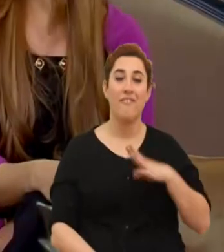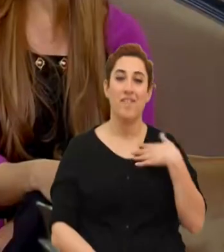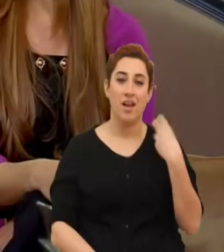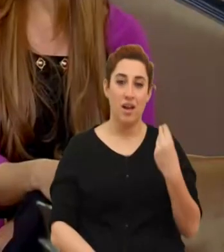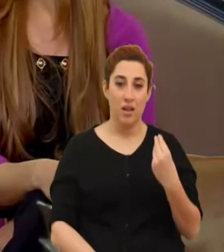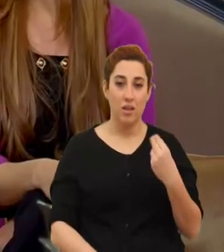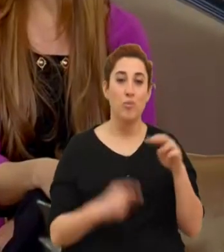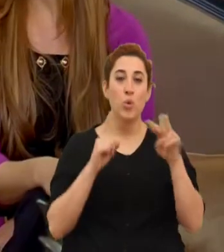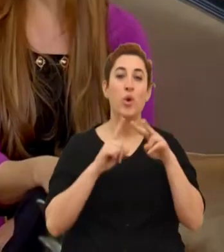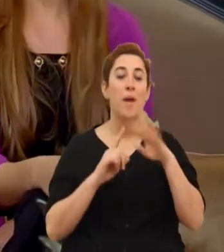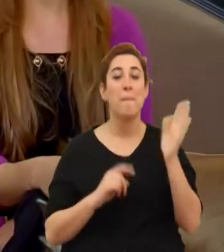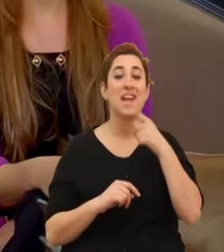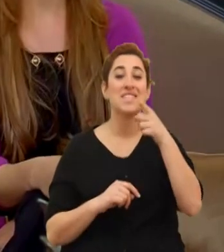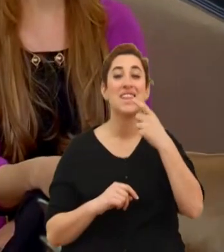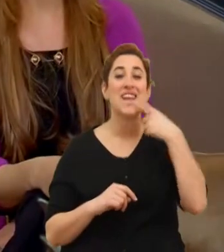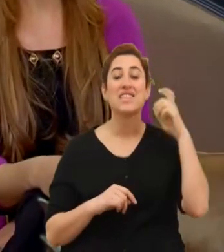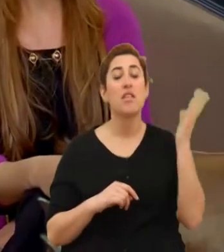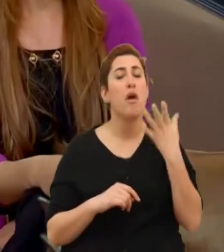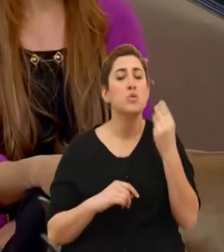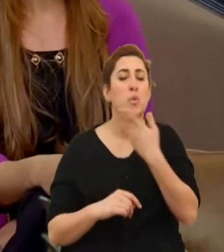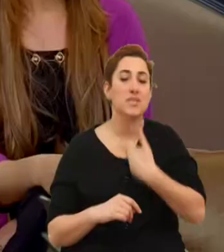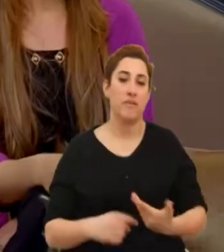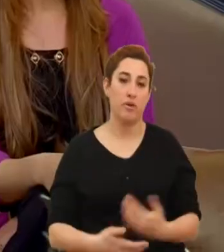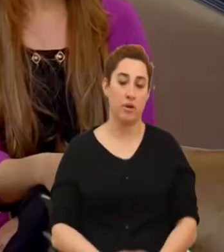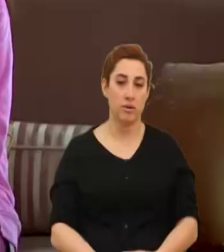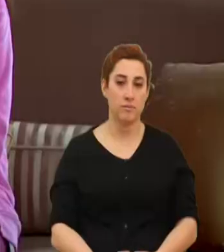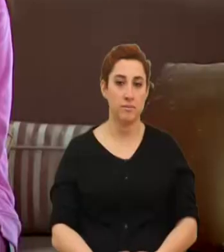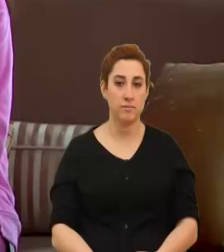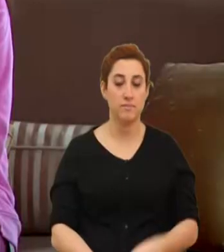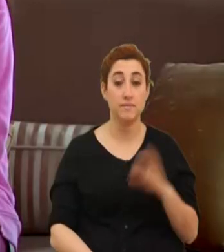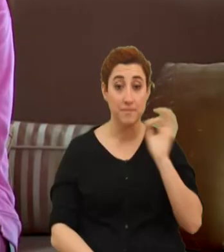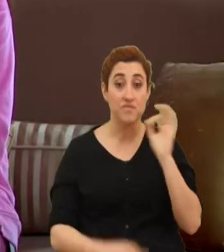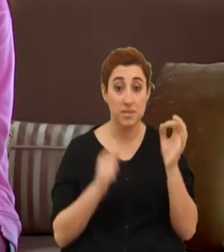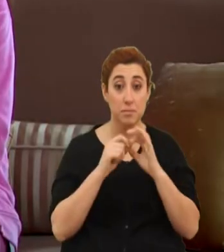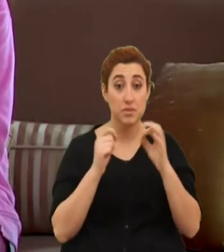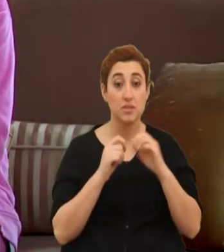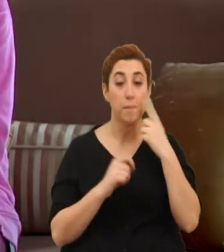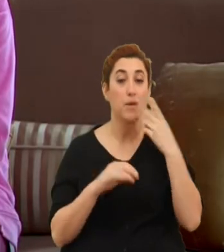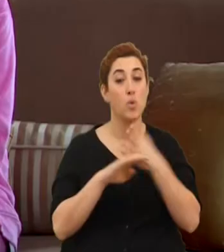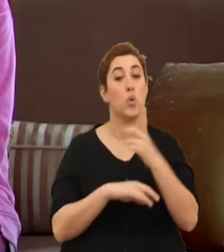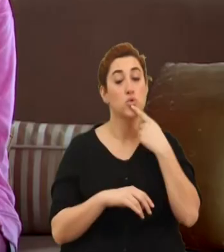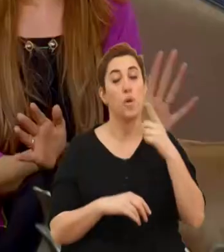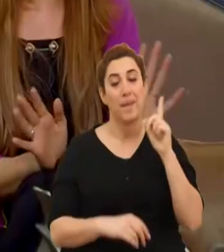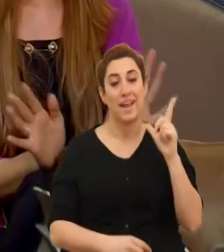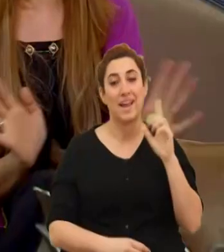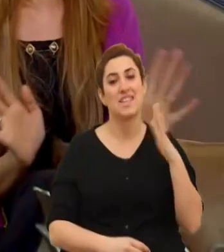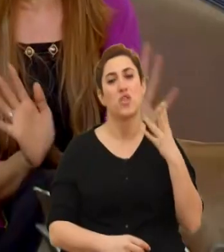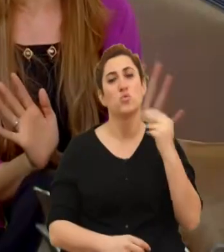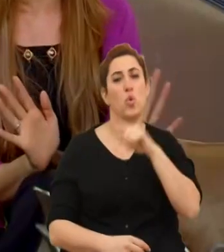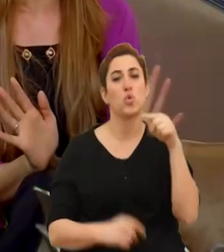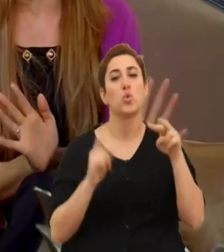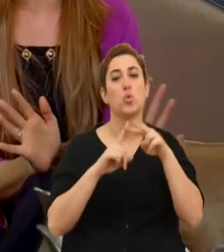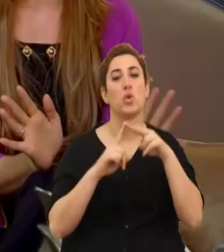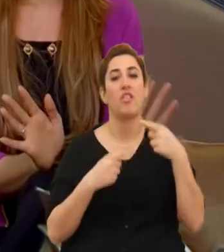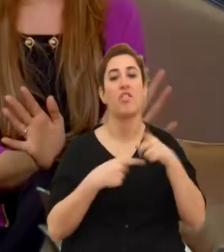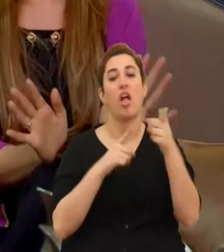Evladım, Nurhancığım belki seni eskisinden bile daha fazla seviyor. Evet Biricik. Bak doğruyu söylemek gerekirse yani çoğunlukla